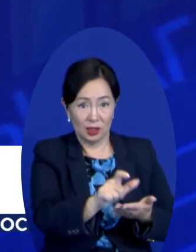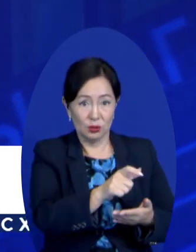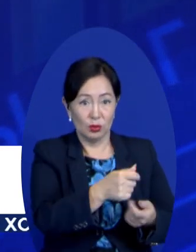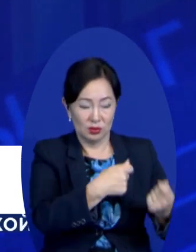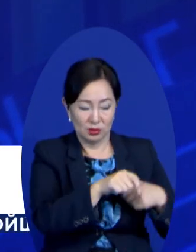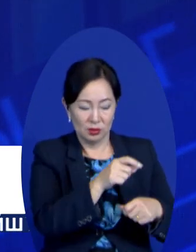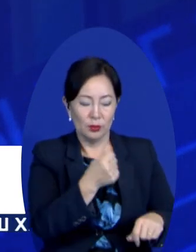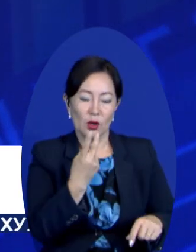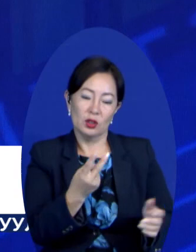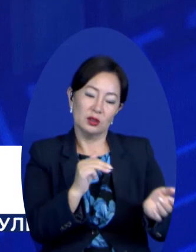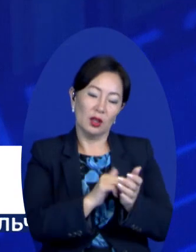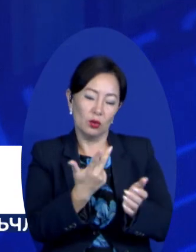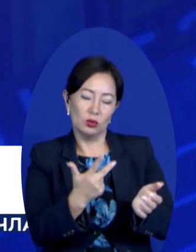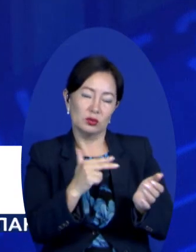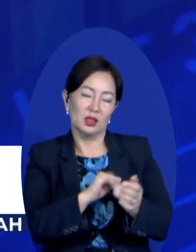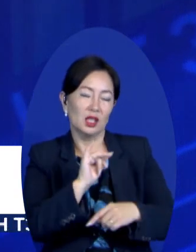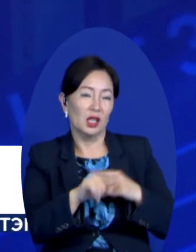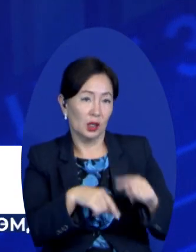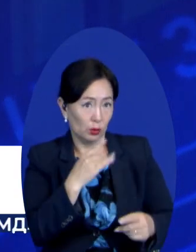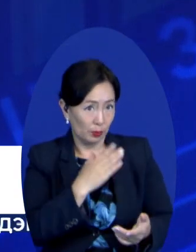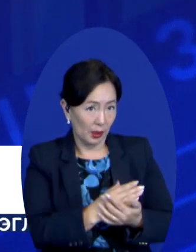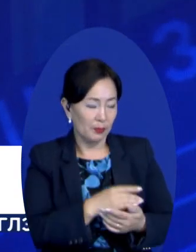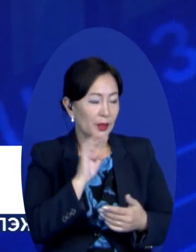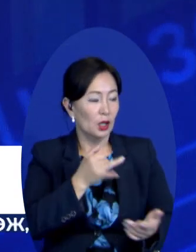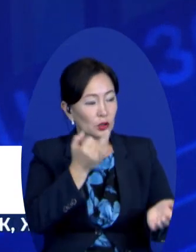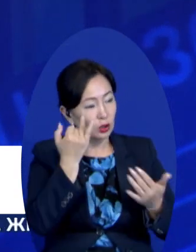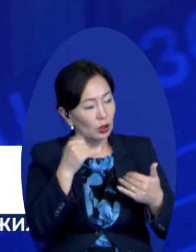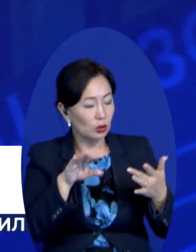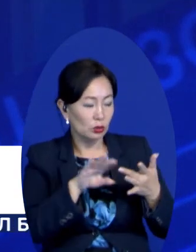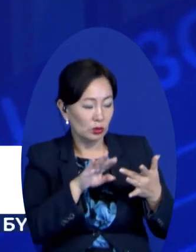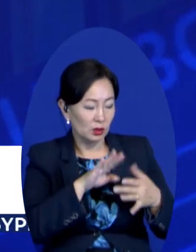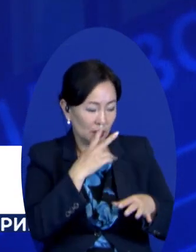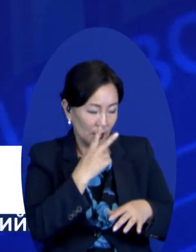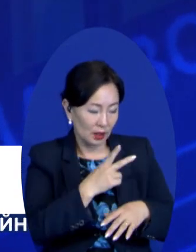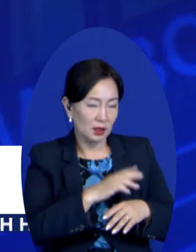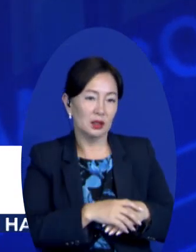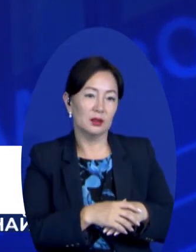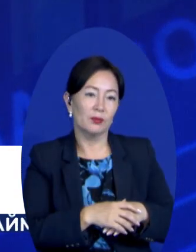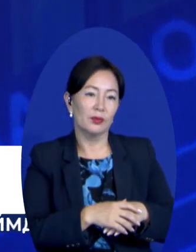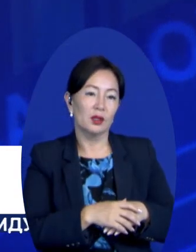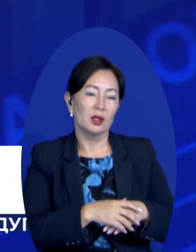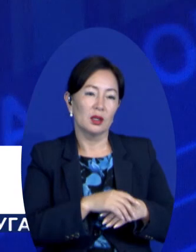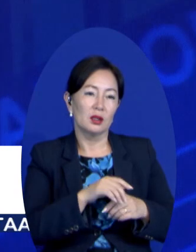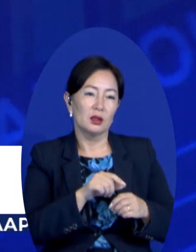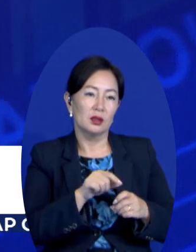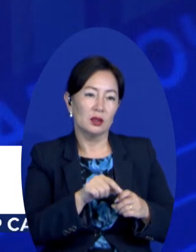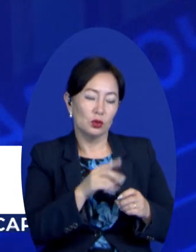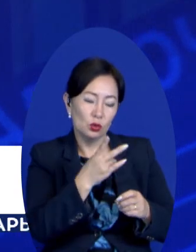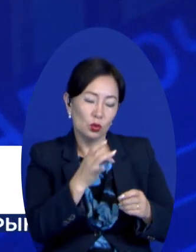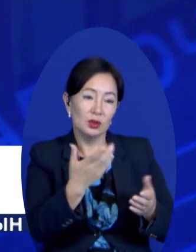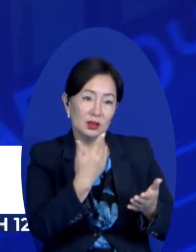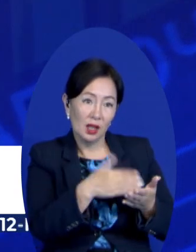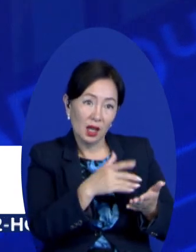машины тоо бол баг 2-3 дахин өссөн. За 7 өдрийн дунджаар аваад үзэх юм бол өнөөдөр Монгол улсын хилээр нүүрс экспортлох